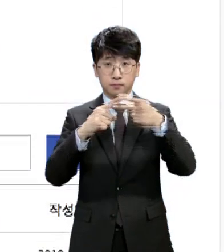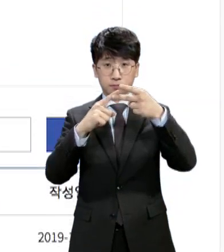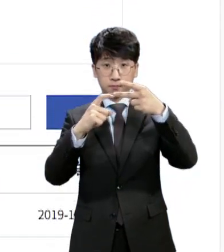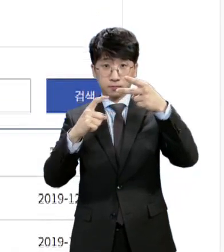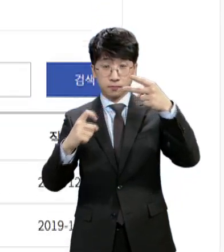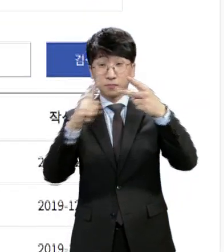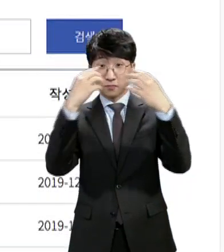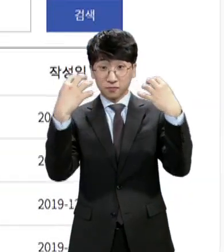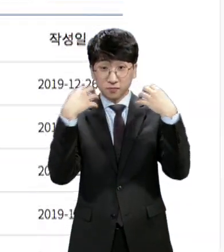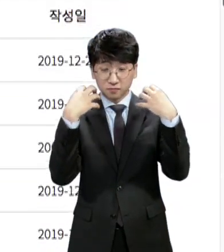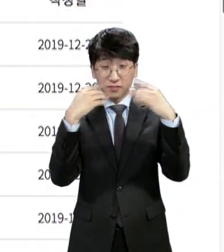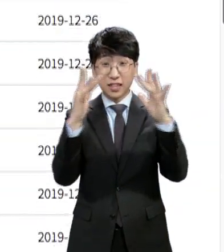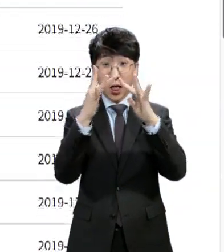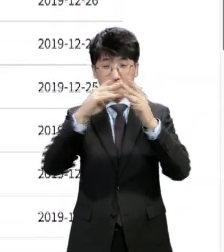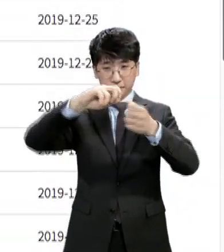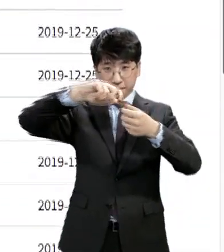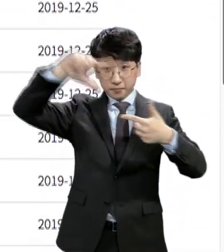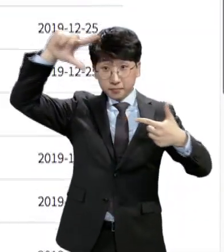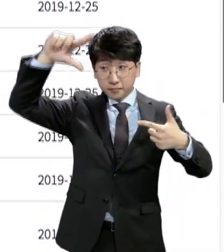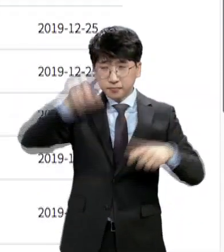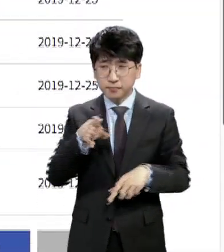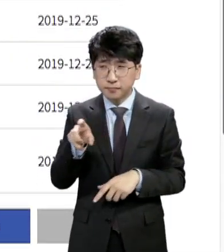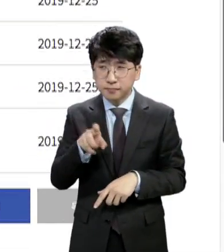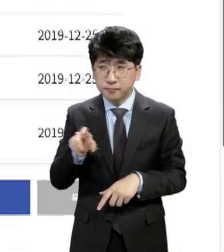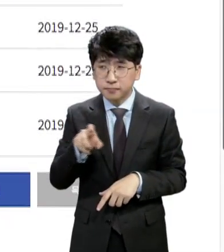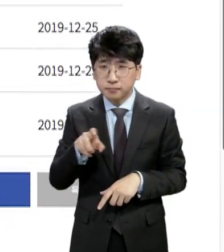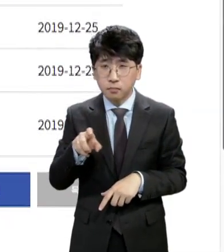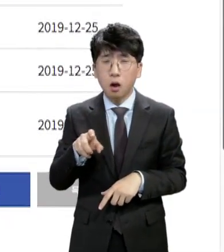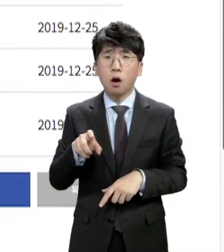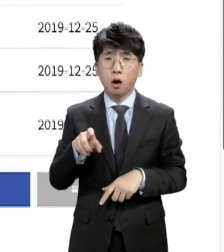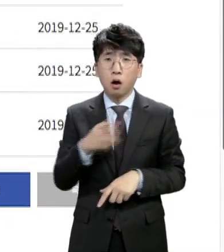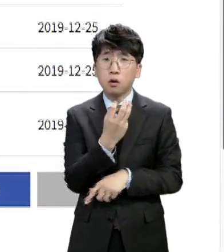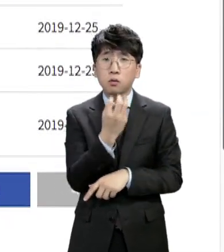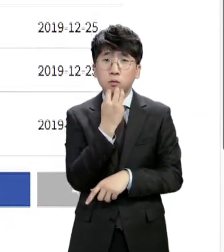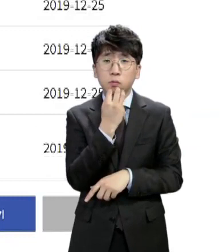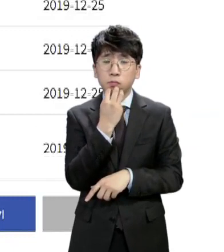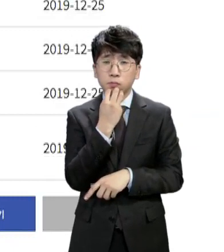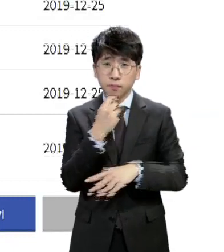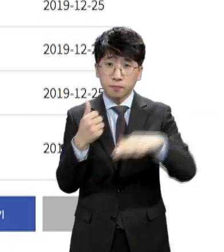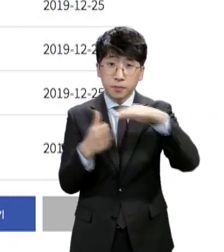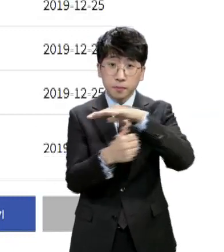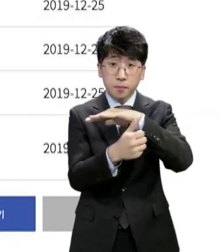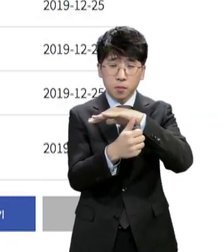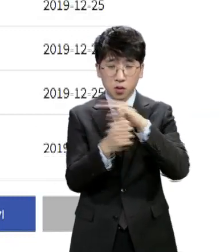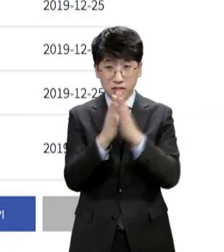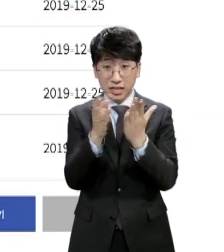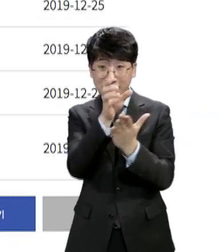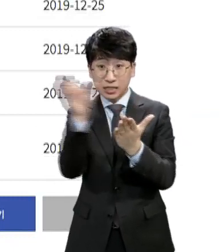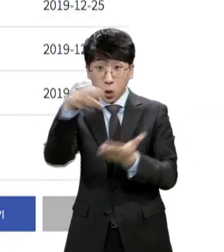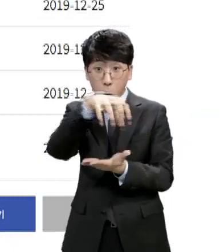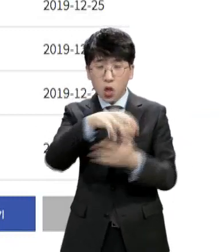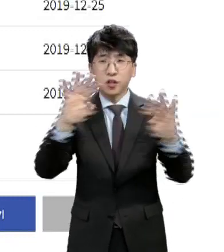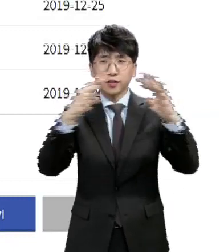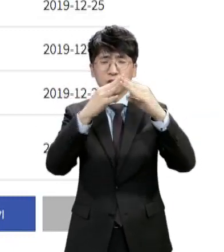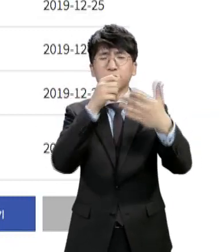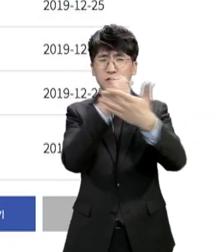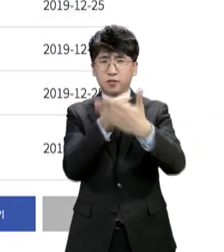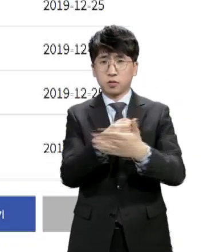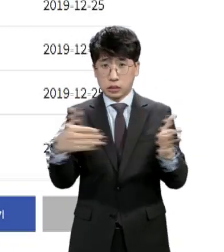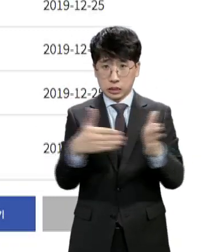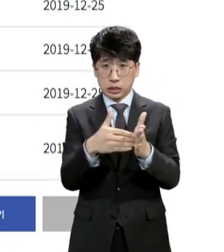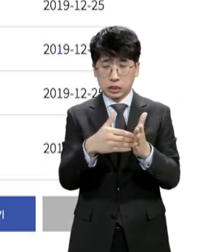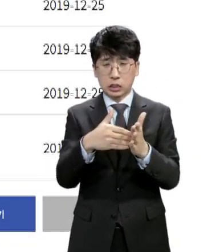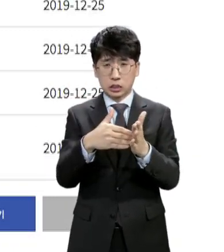동대문구청 홈페이지입니다. 지난 12일 서울시가 서울대표도서관 건립 계획을 밝힌 뒤 약 2주가